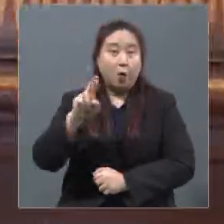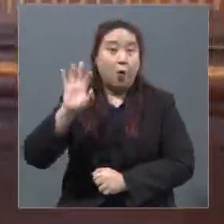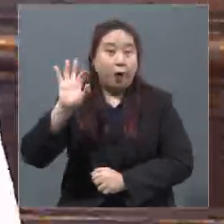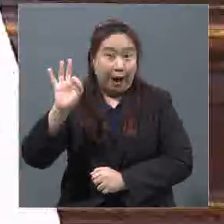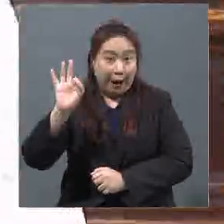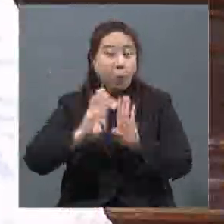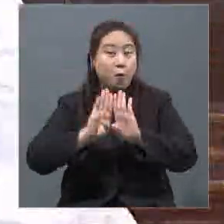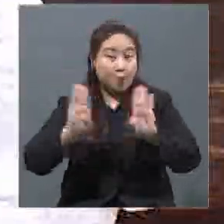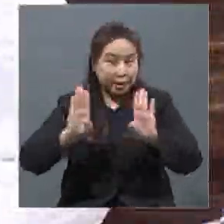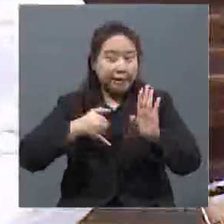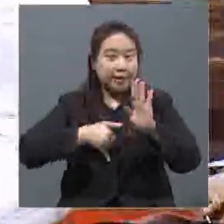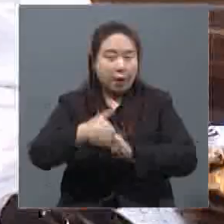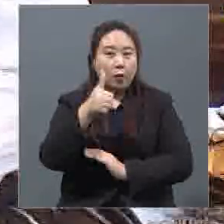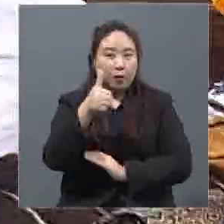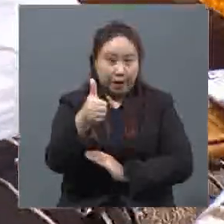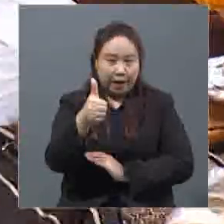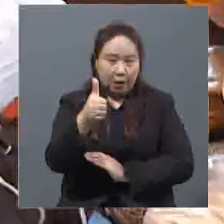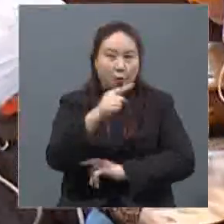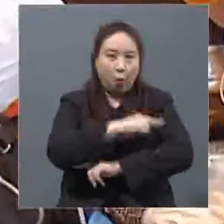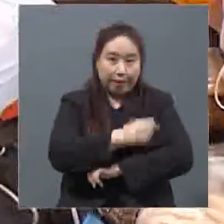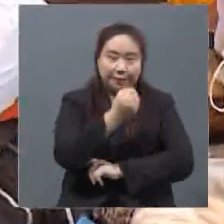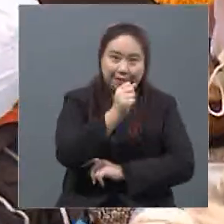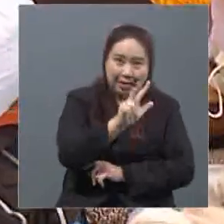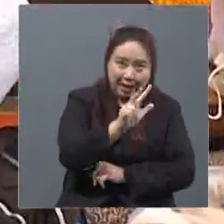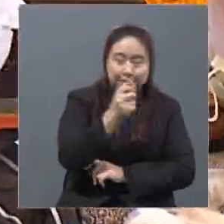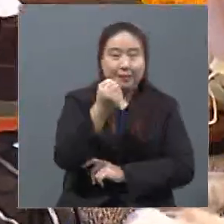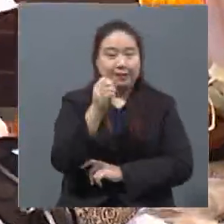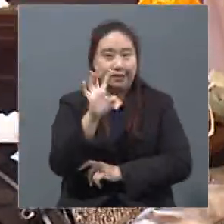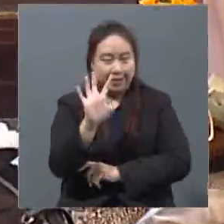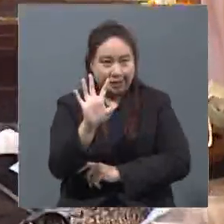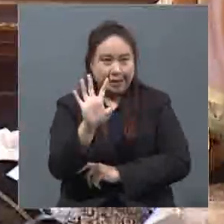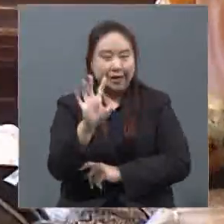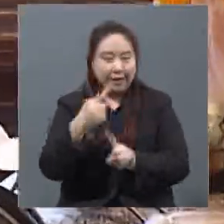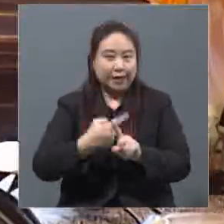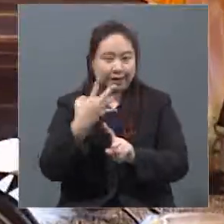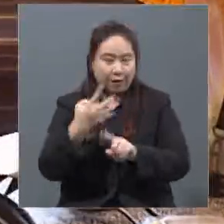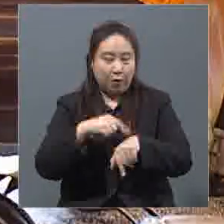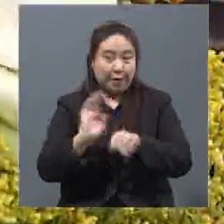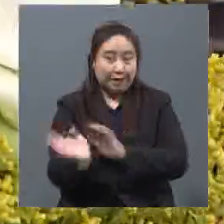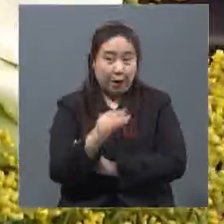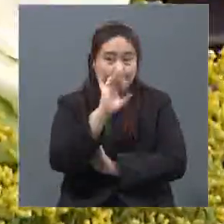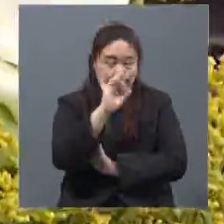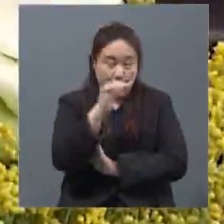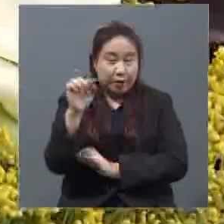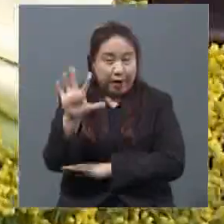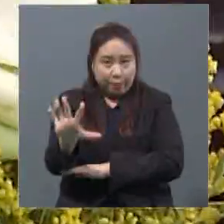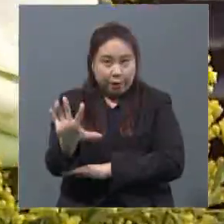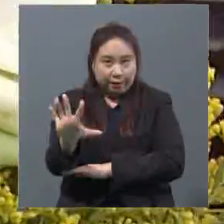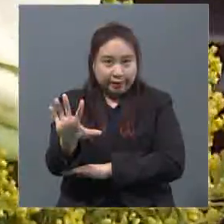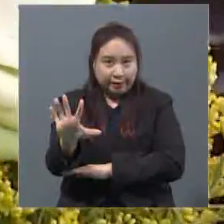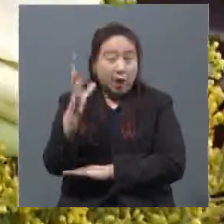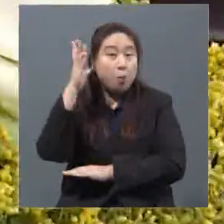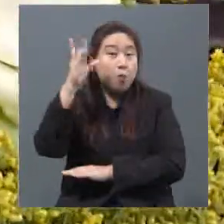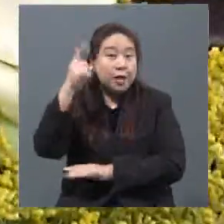วันที่ 13และ 14เมษายน 2วันนี้นะครับ 8นถึง 17:00น 17700นส่วนวันพรุ่งนี้นะครับ